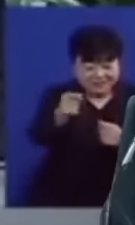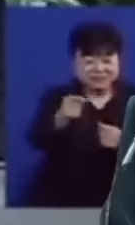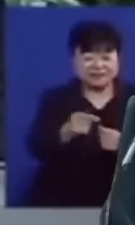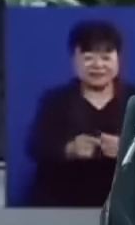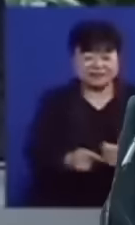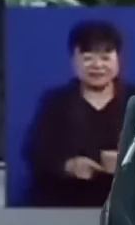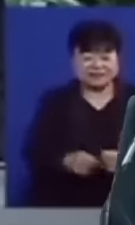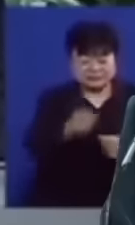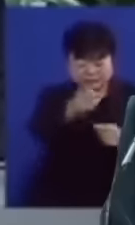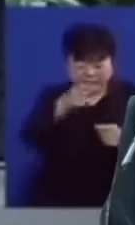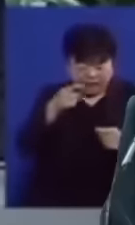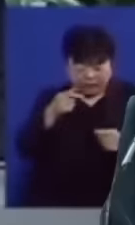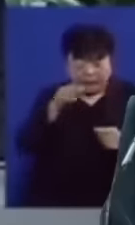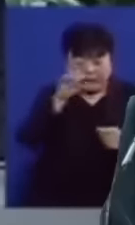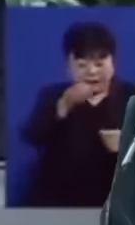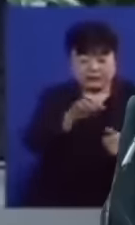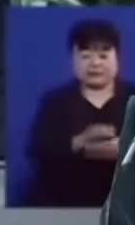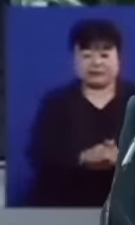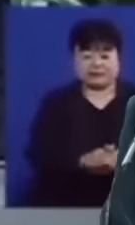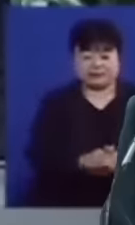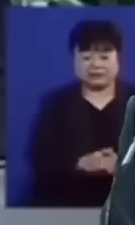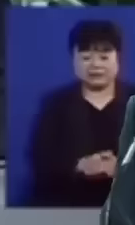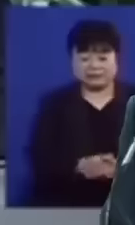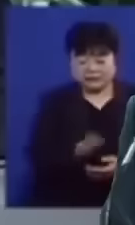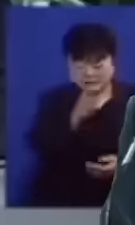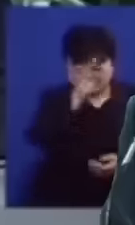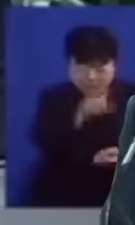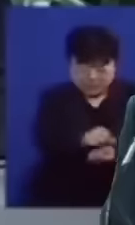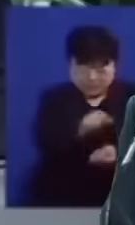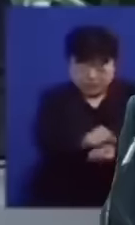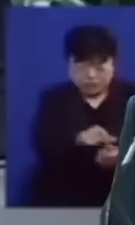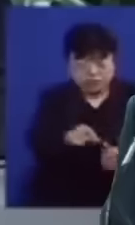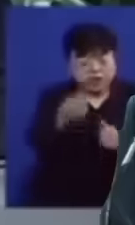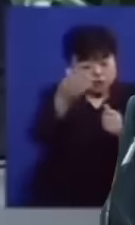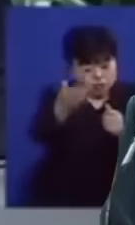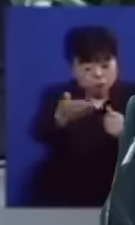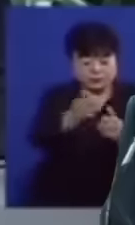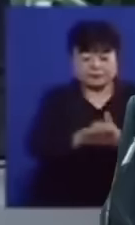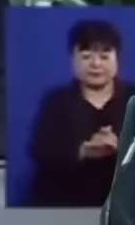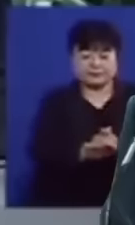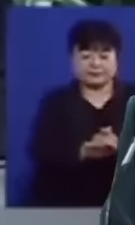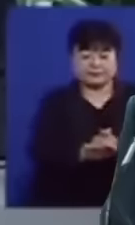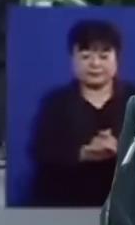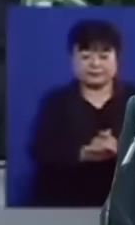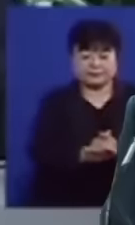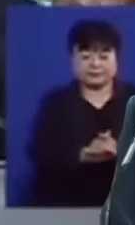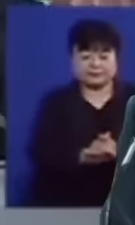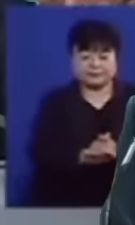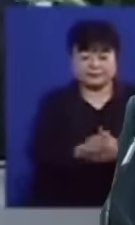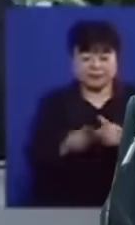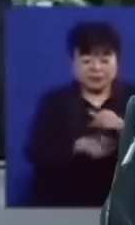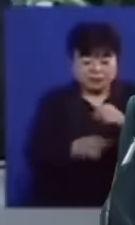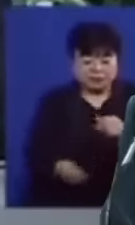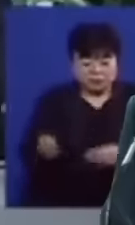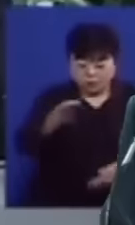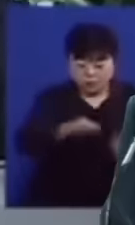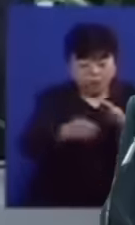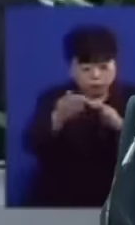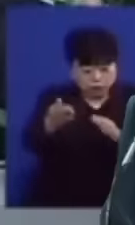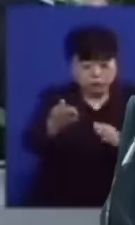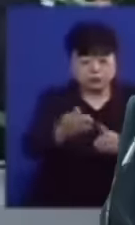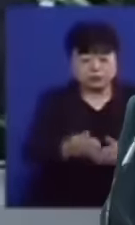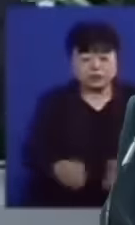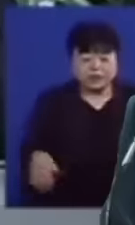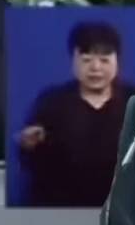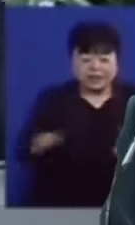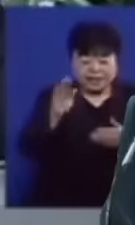새 사냥꾼의 올무에서와 극한 연병에서 건지실 것이므로다. 제가 그 기세로 너를 덮으시리니 내가 그